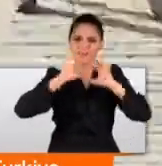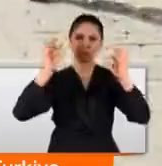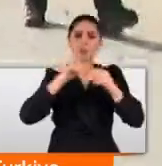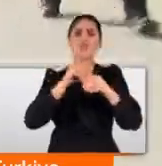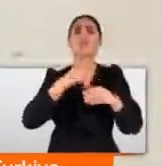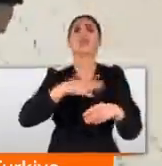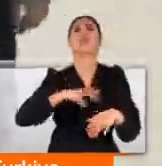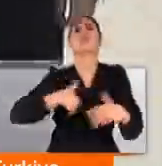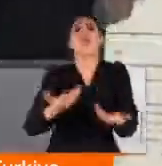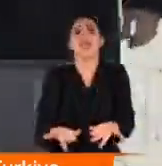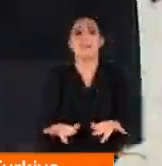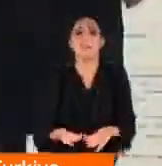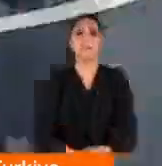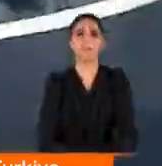istemiyoruz